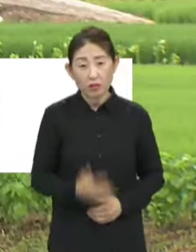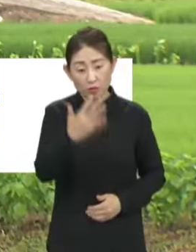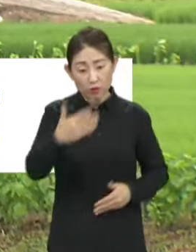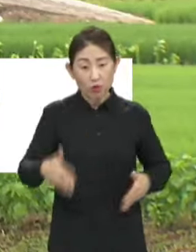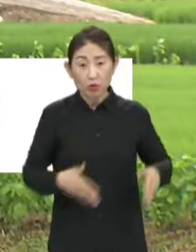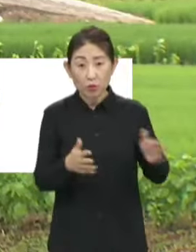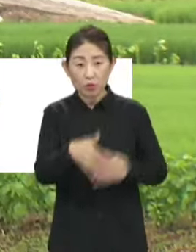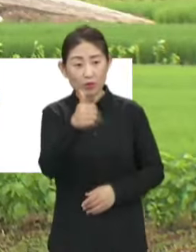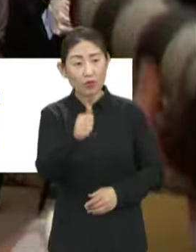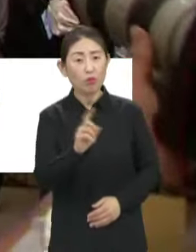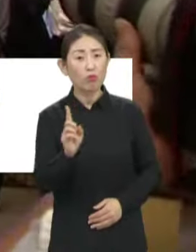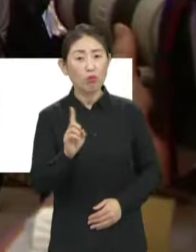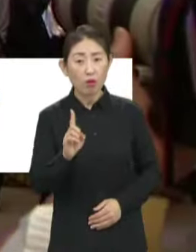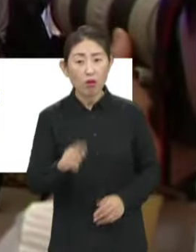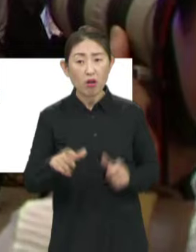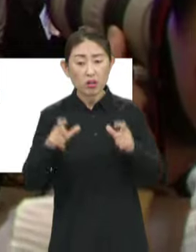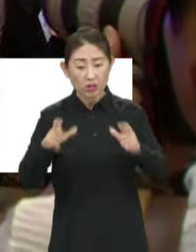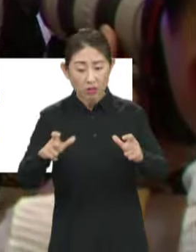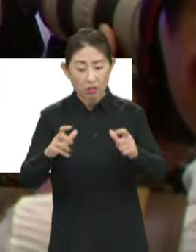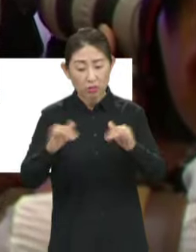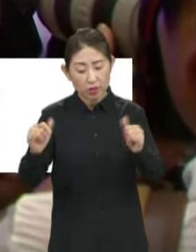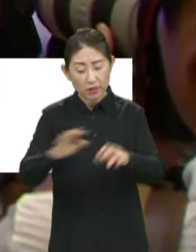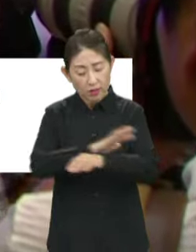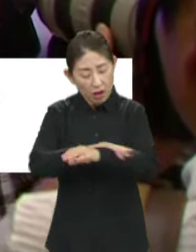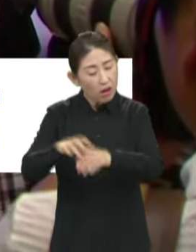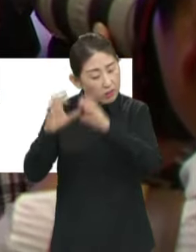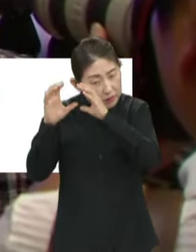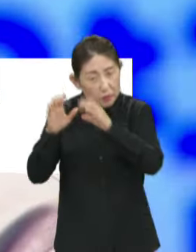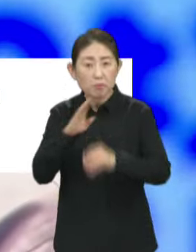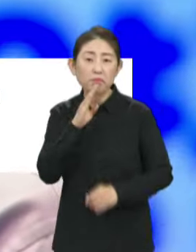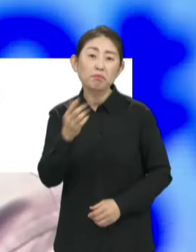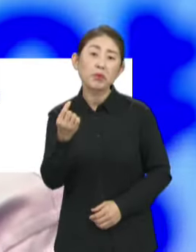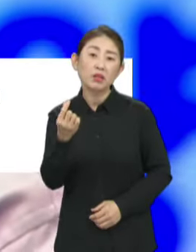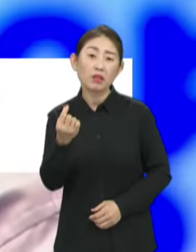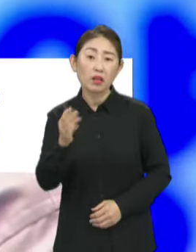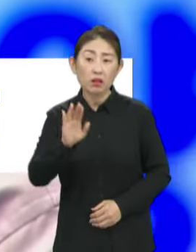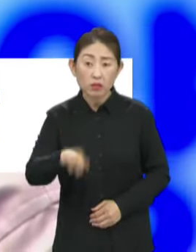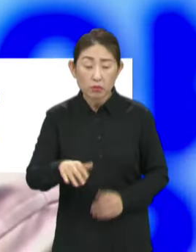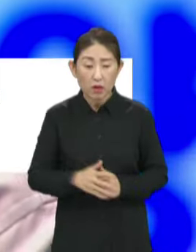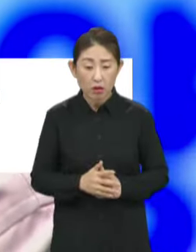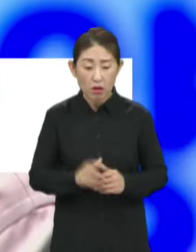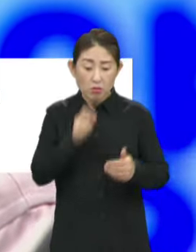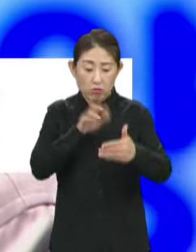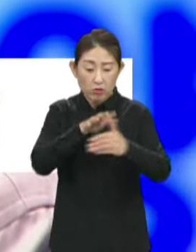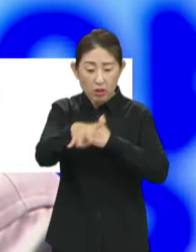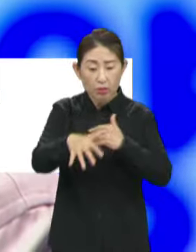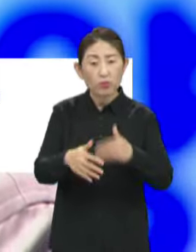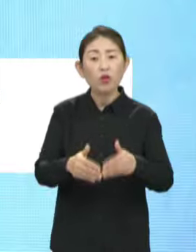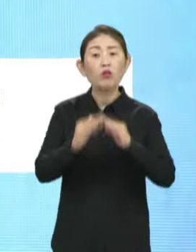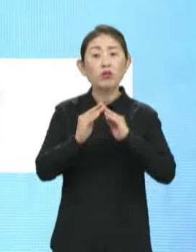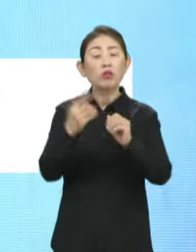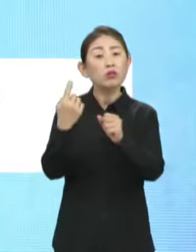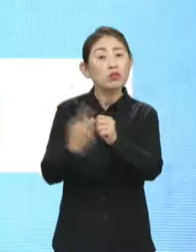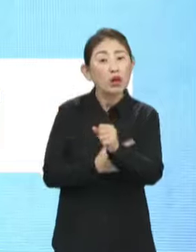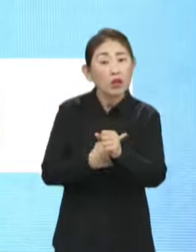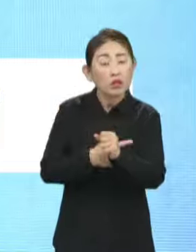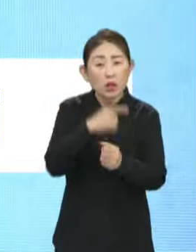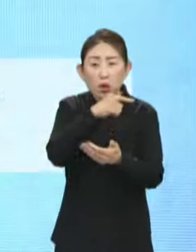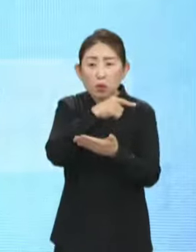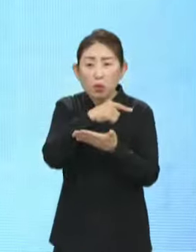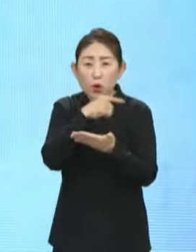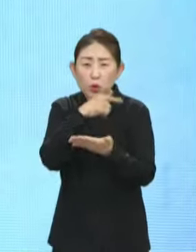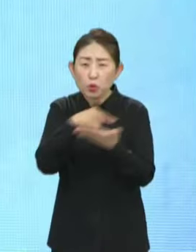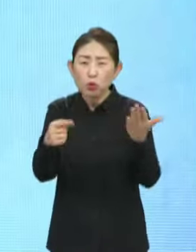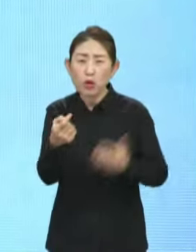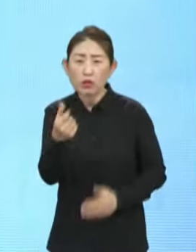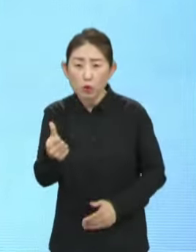대해 김태흠 충남지사는 지역민 의견을 적극적으로 수렴하겠지만 댐 건설은 충남의 미래 100년을 책임질 꼭